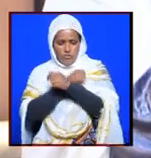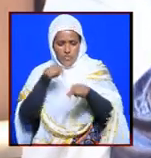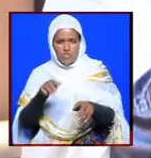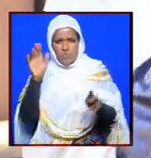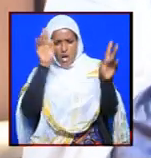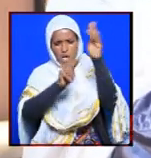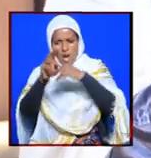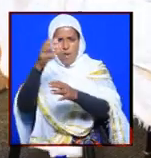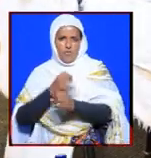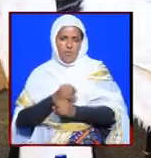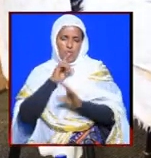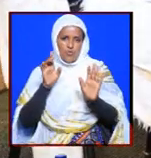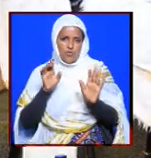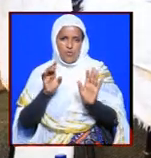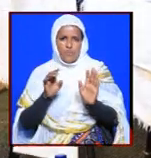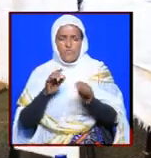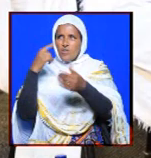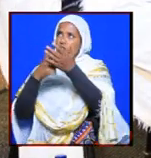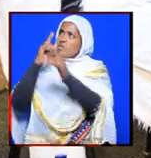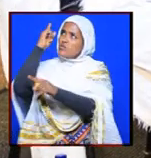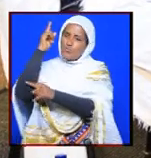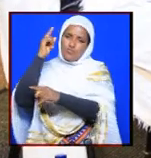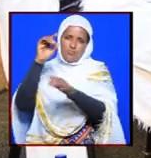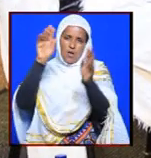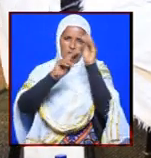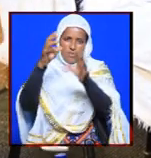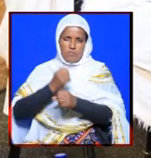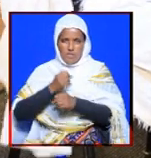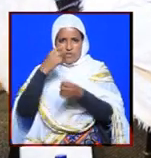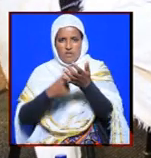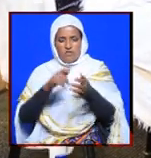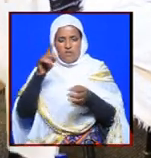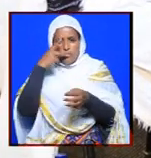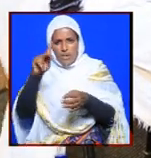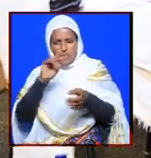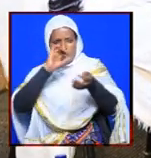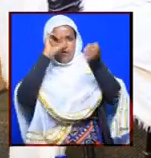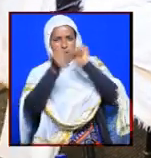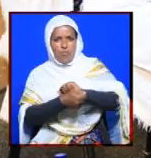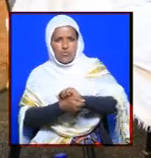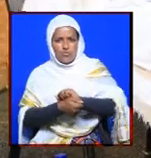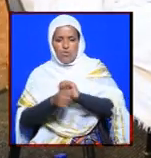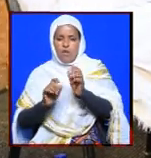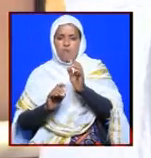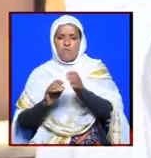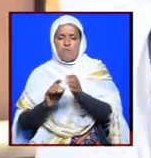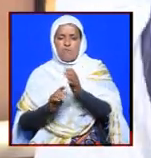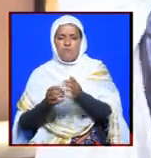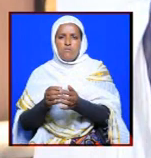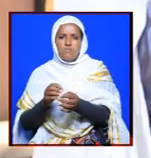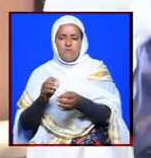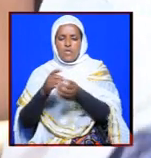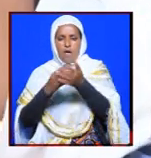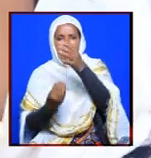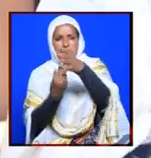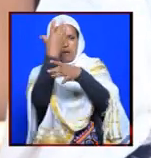ዓለም የሚቀበሉት መከራ ነው፣ መከራ ነው የሚቀበሉት፣ ልክ እሱ መከራ እንደተቀበሉ። ፕሮቴስታንቲዝም ግን ይሄን ይገለብጥና ብልጽግና፣ የብልጽግና